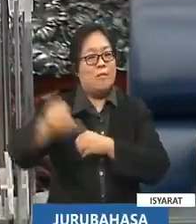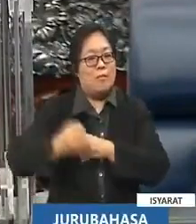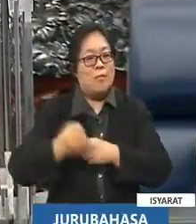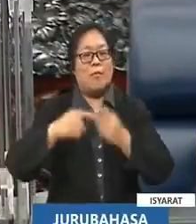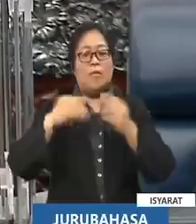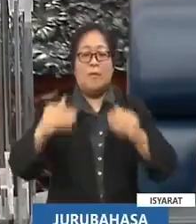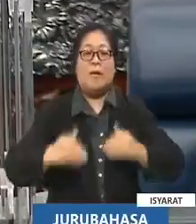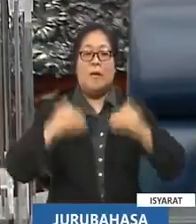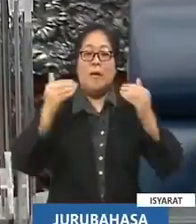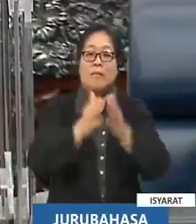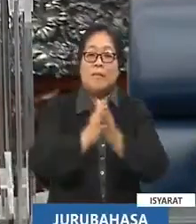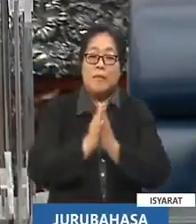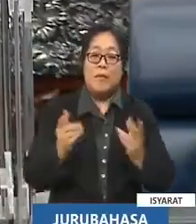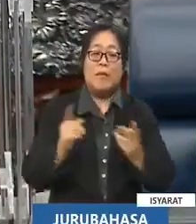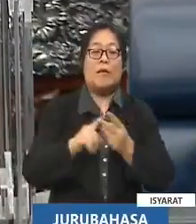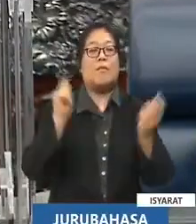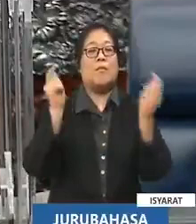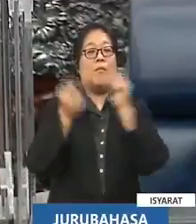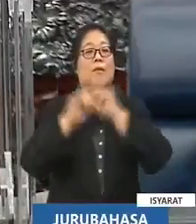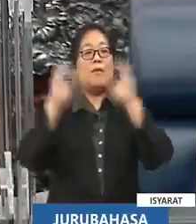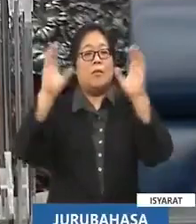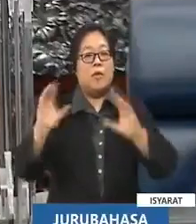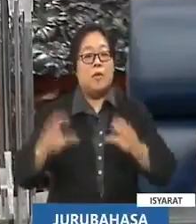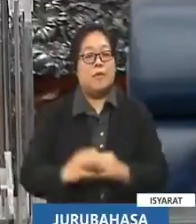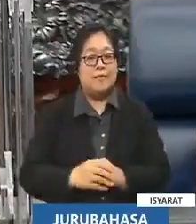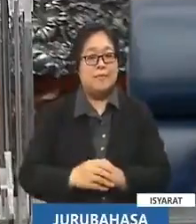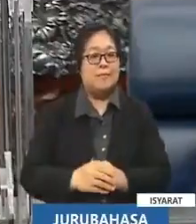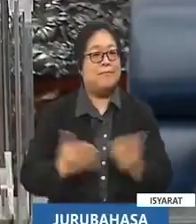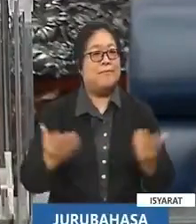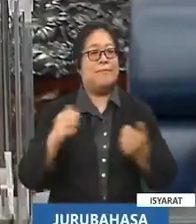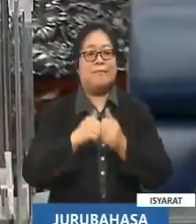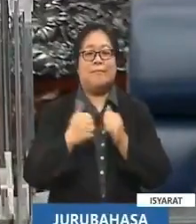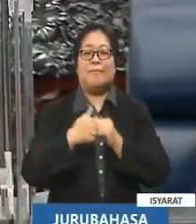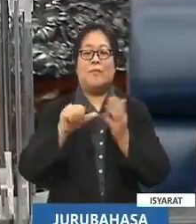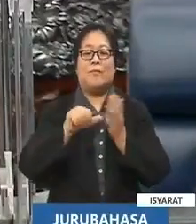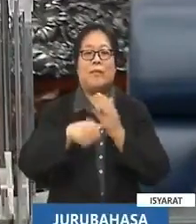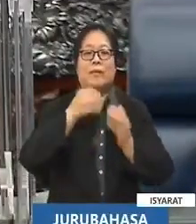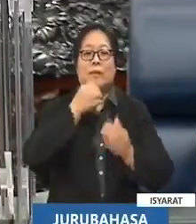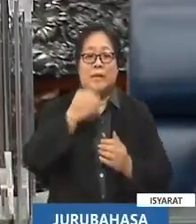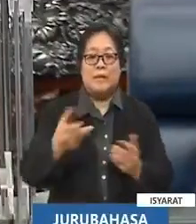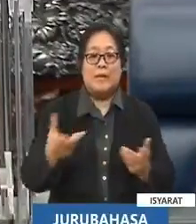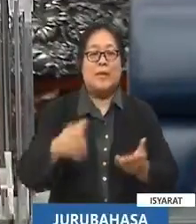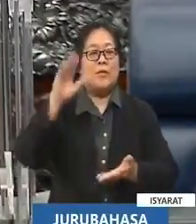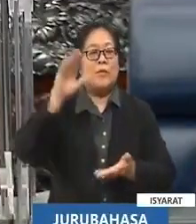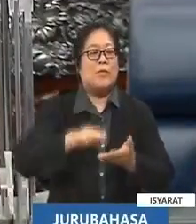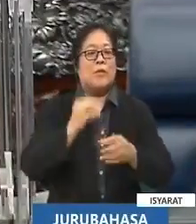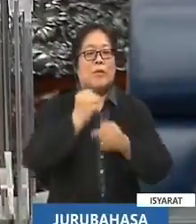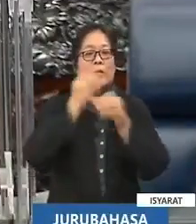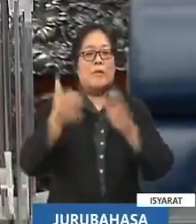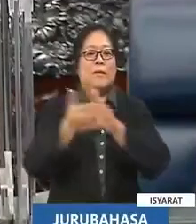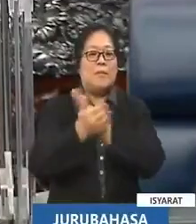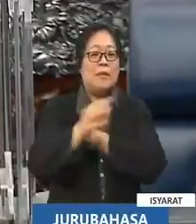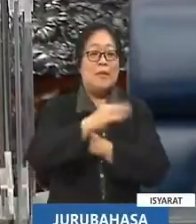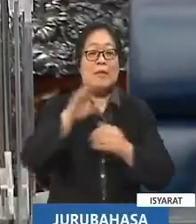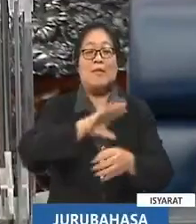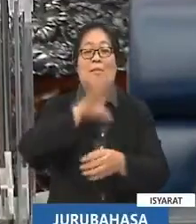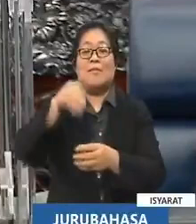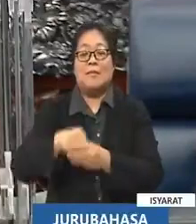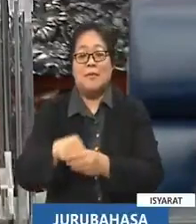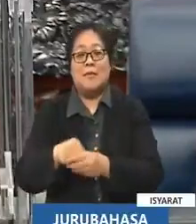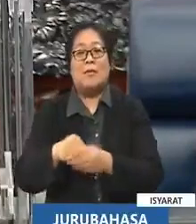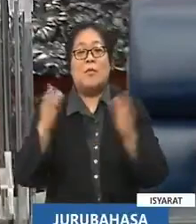peningkatan permintaan perubahan iklim kekangan sumber asli kekurangan tenaga kerja Mahir dan penglibatan